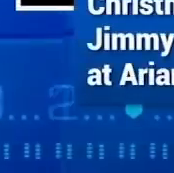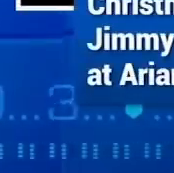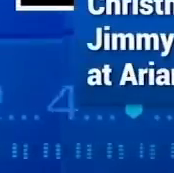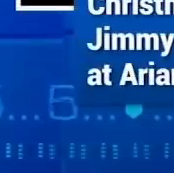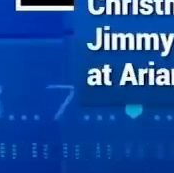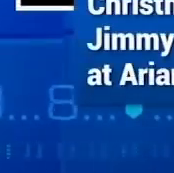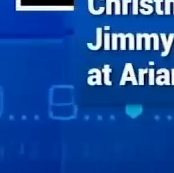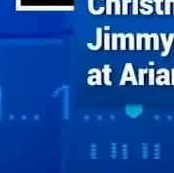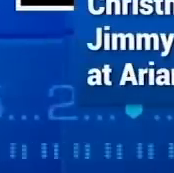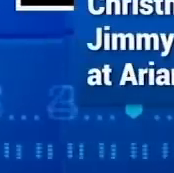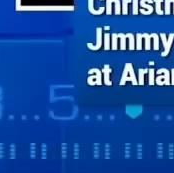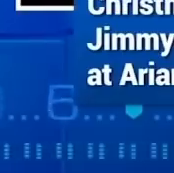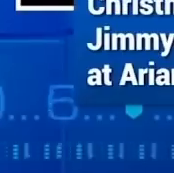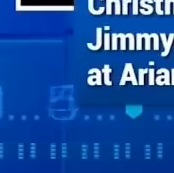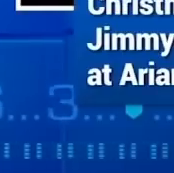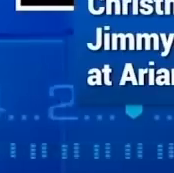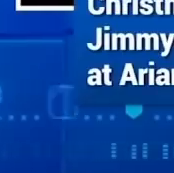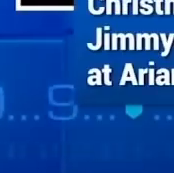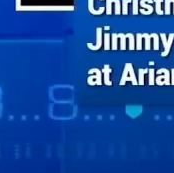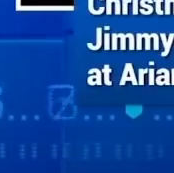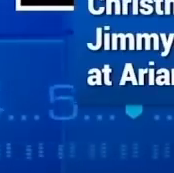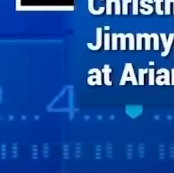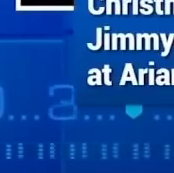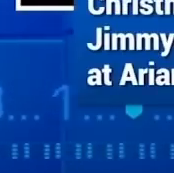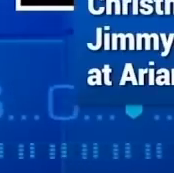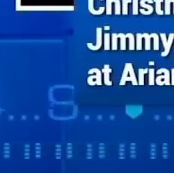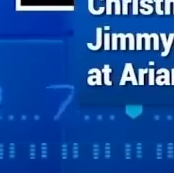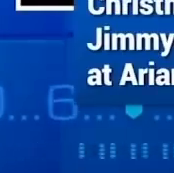Hey, I promise we'll be okay.